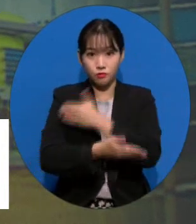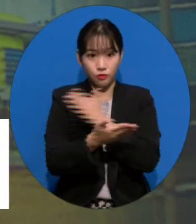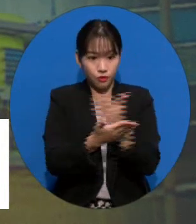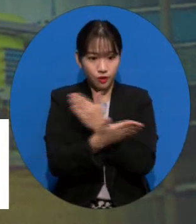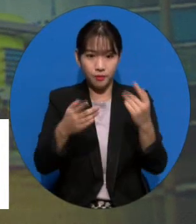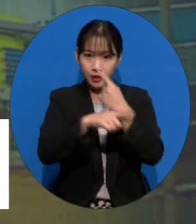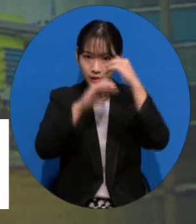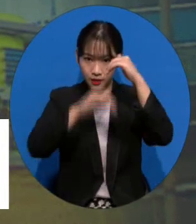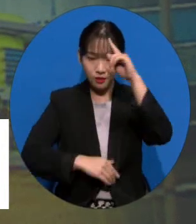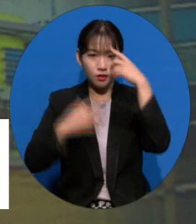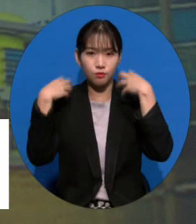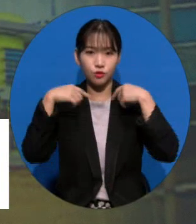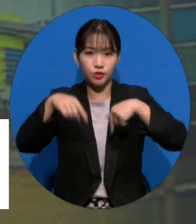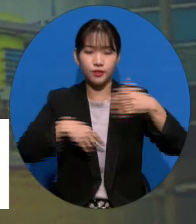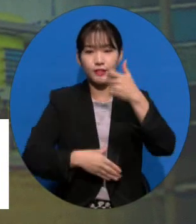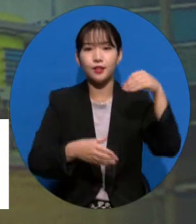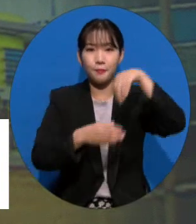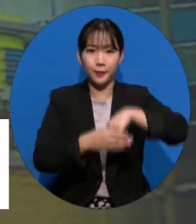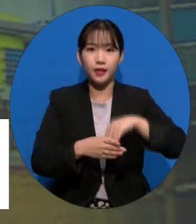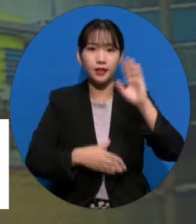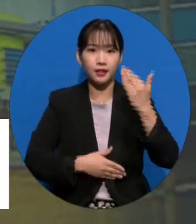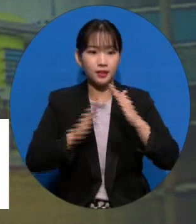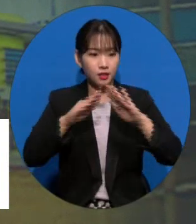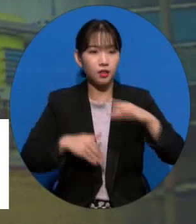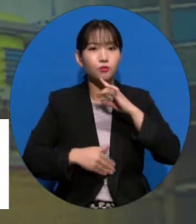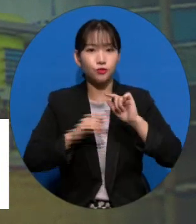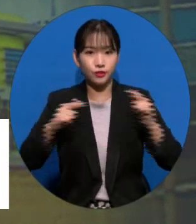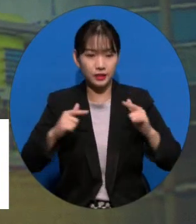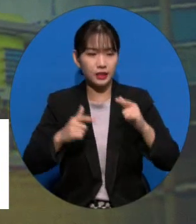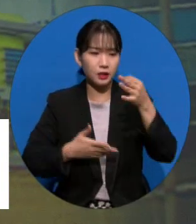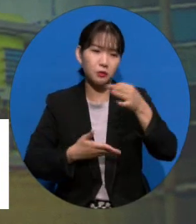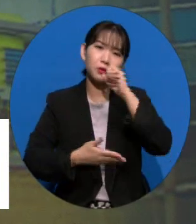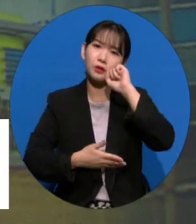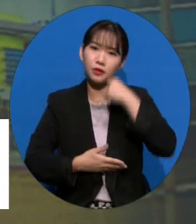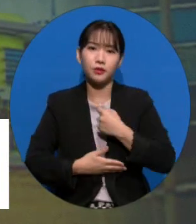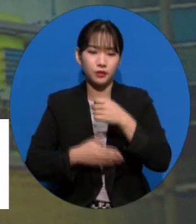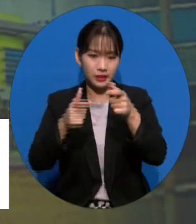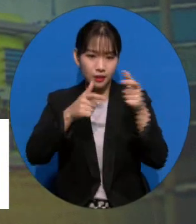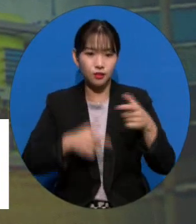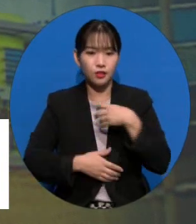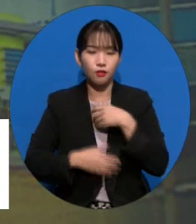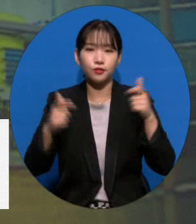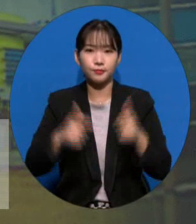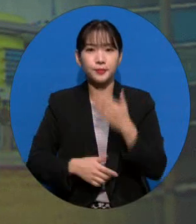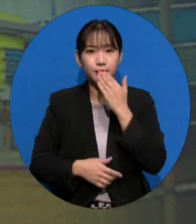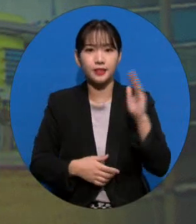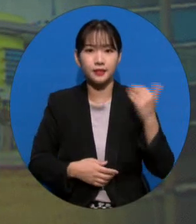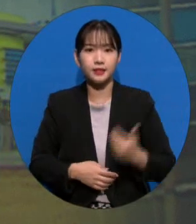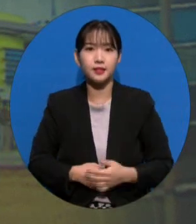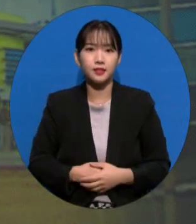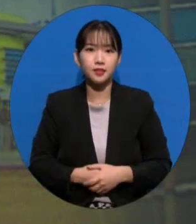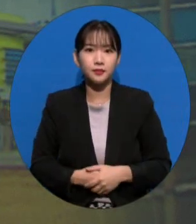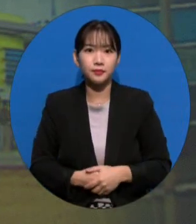개선안이 정부 정책에 대폭 반영되면서 전남뿐 아니라 재정이 열악한 지역들이 시름을 덜게 됐습니다. 김진선